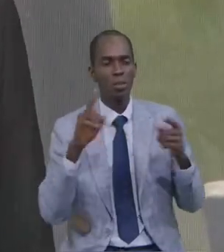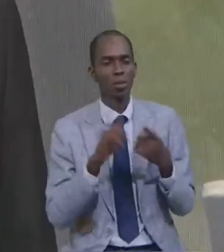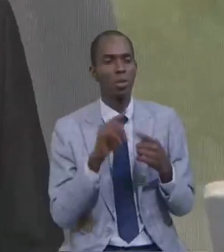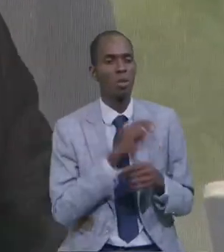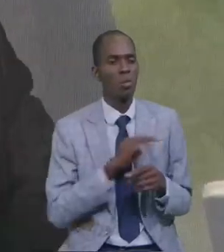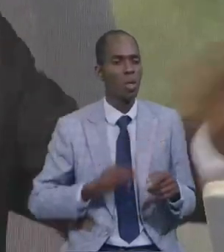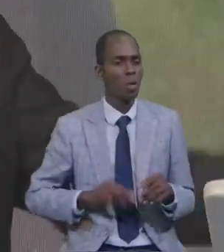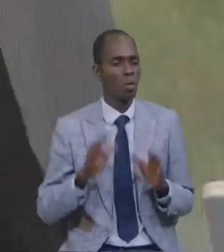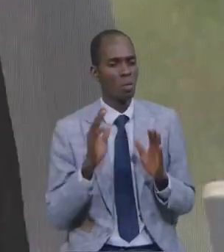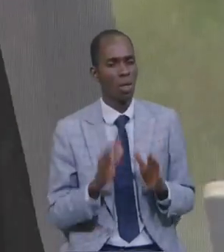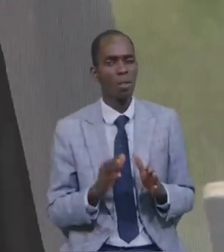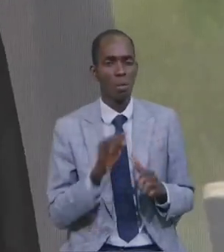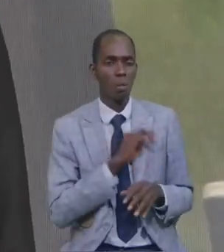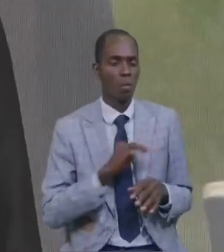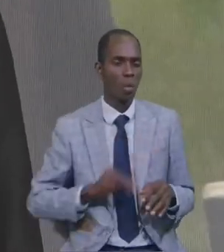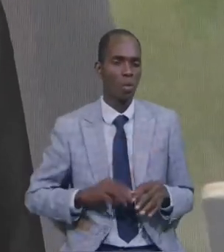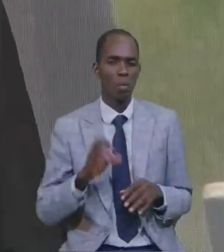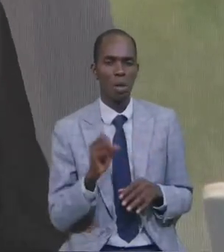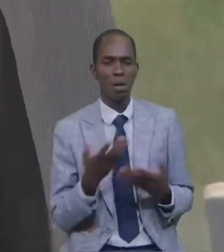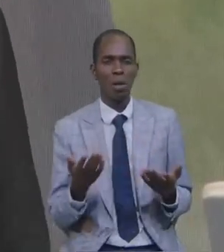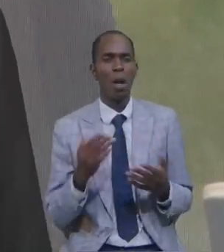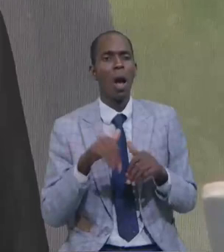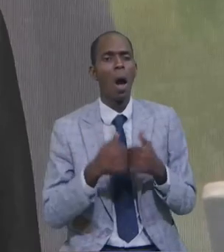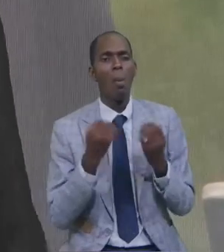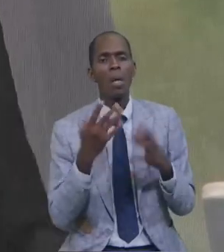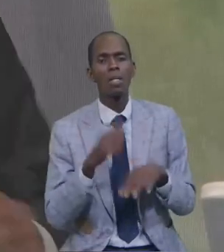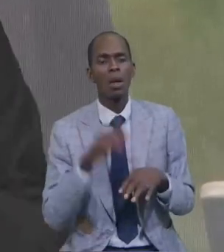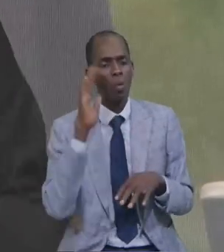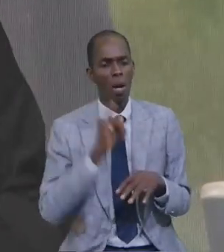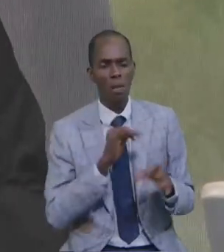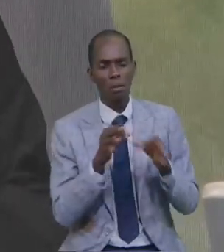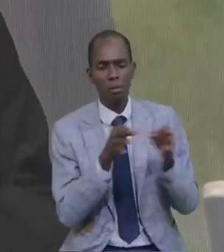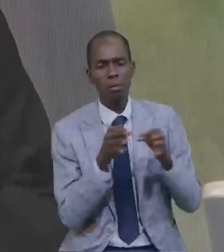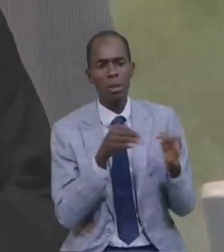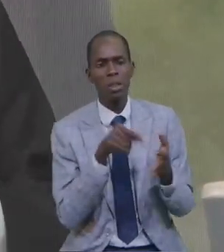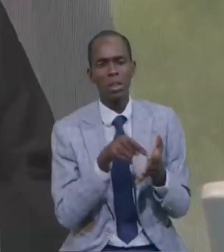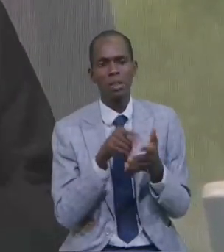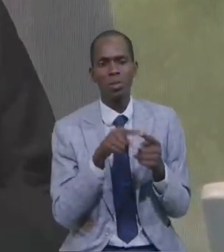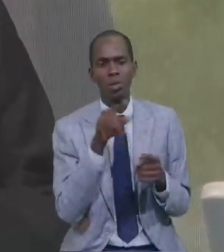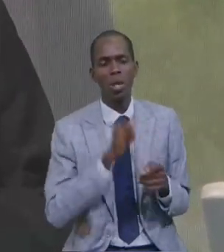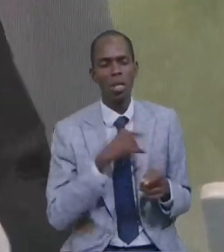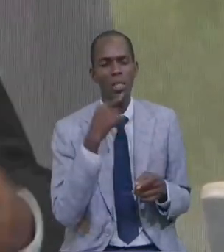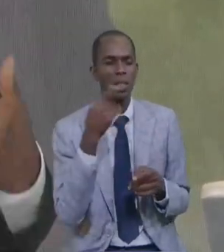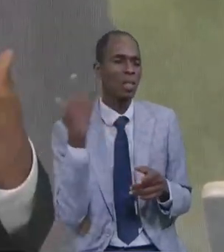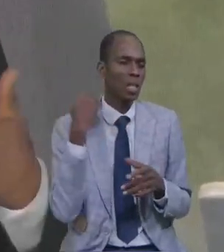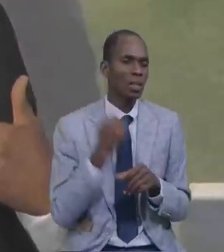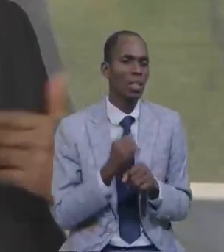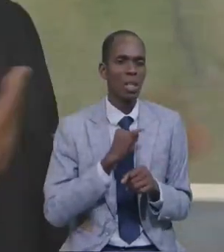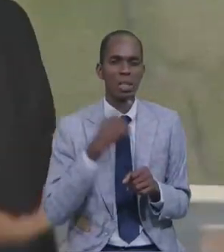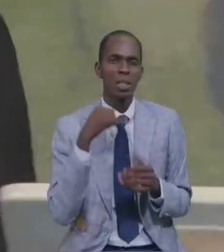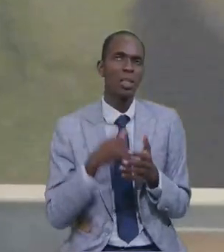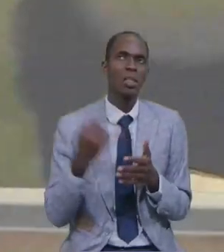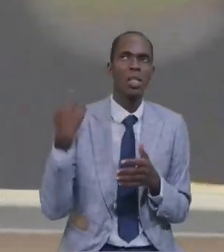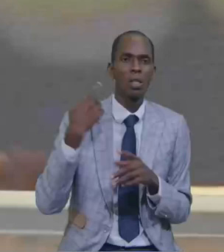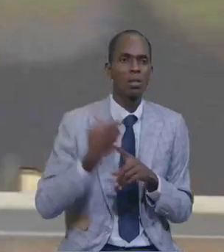Nous l'avons dit l'année passée. On l'a dit le mois passé. Est-ce que vous n'avez pas entendu? Bon, j'ai oublié. Quand